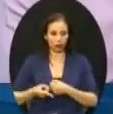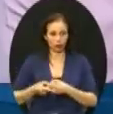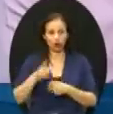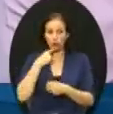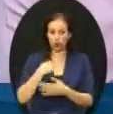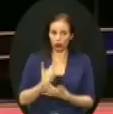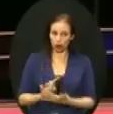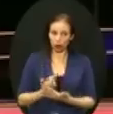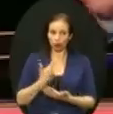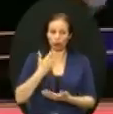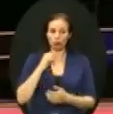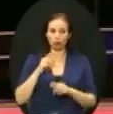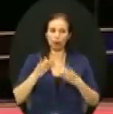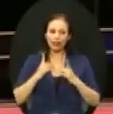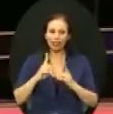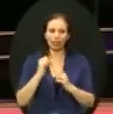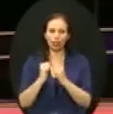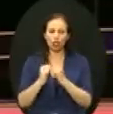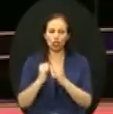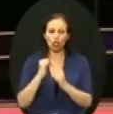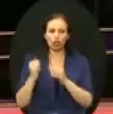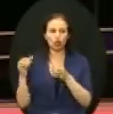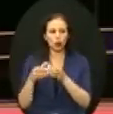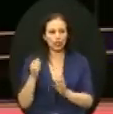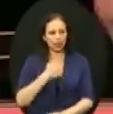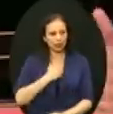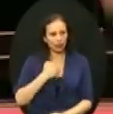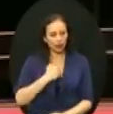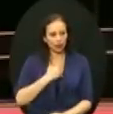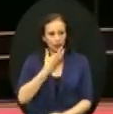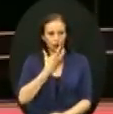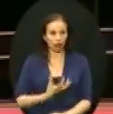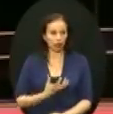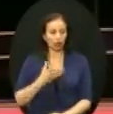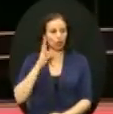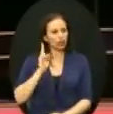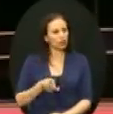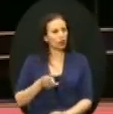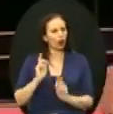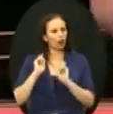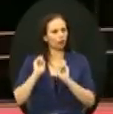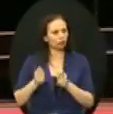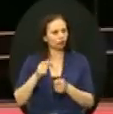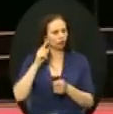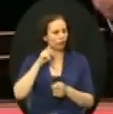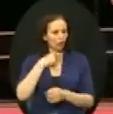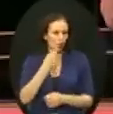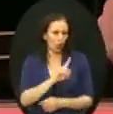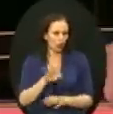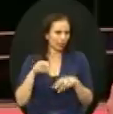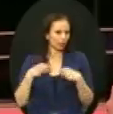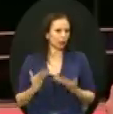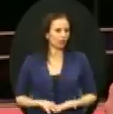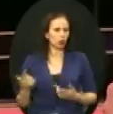שאמרו לנו, מסלול הקשה, שכל סיעה דתית או חרדית יכלה להגיש וטו על בקשות שלנו, ואנחנו נלחמנו